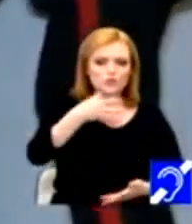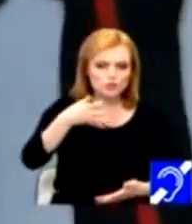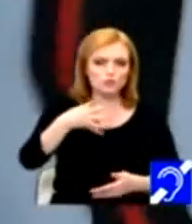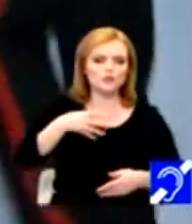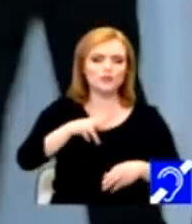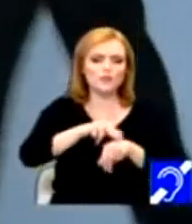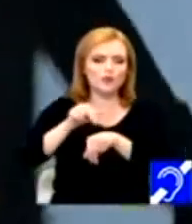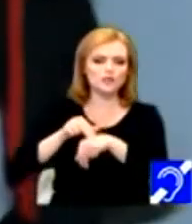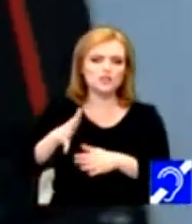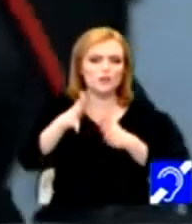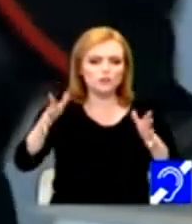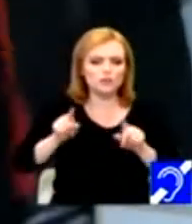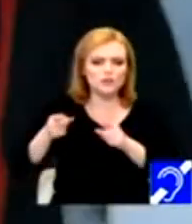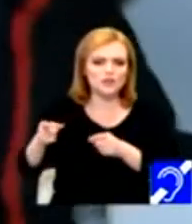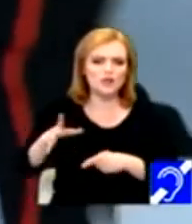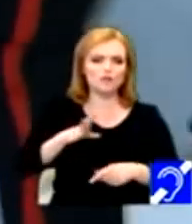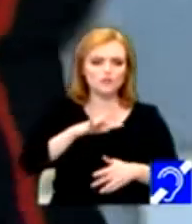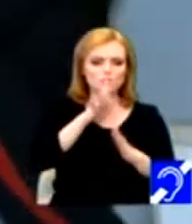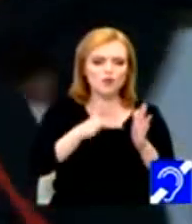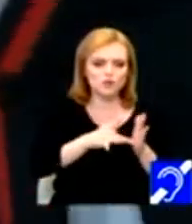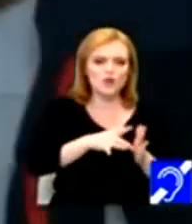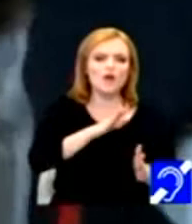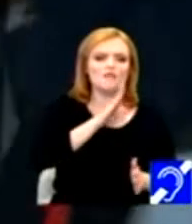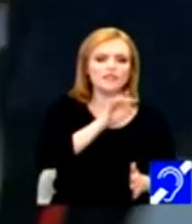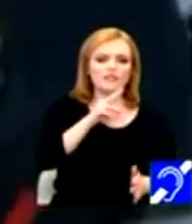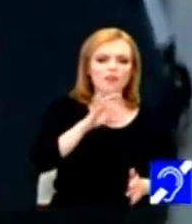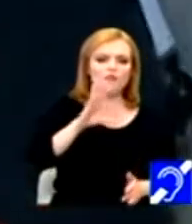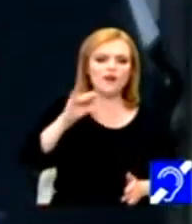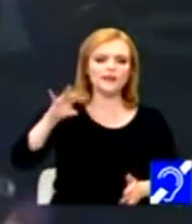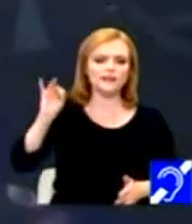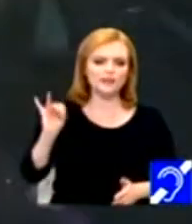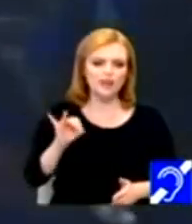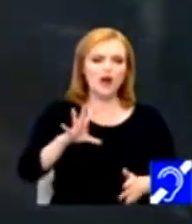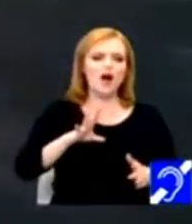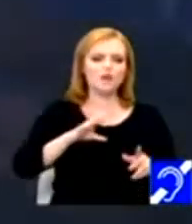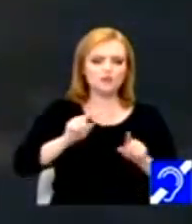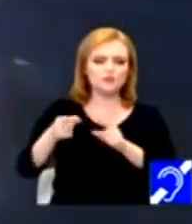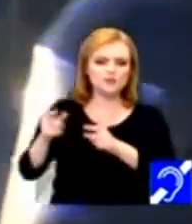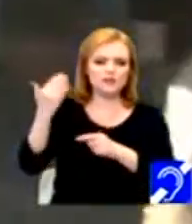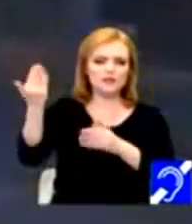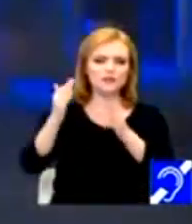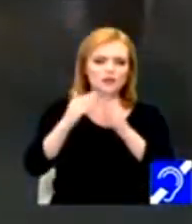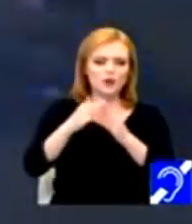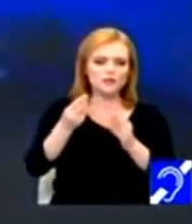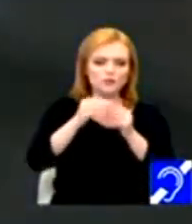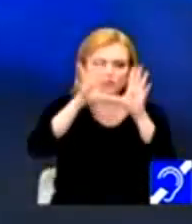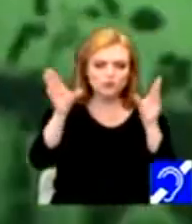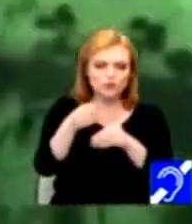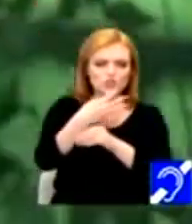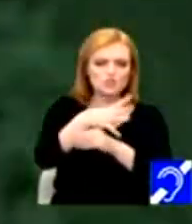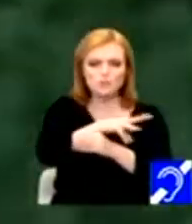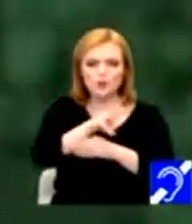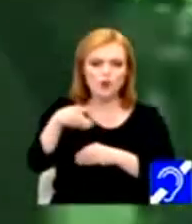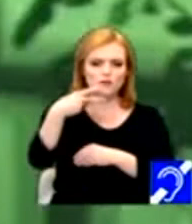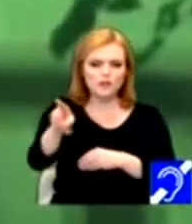ofițeri. Cele mai multe rețineri au fost făcute în localitatea Vibo Valenti. A fost confiscate proprietăți în valoare de 15 milioane de